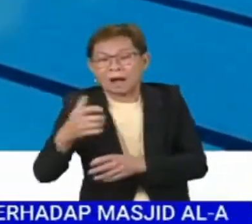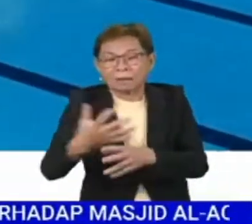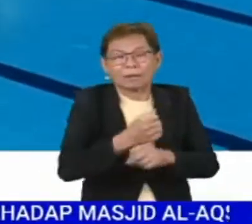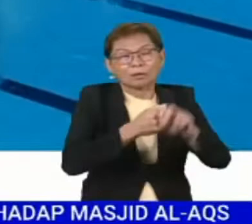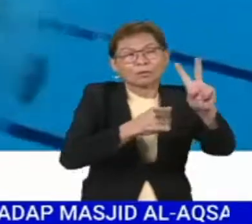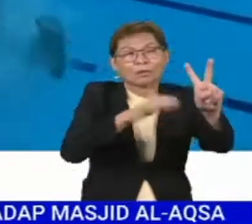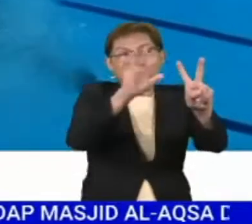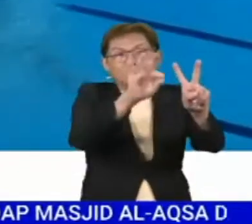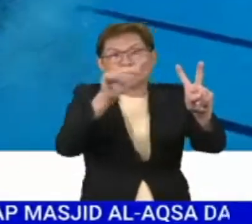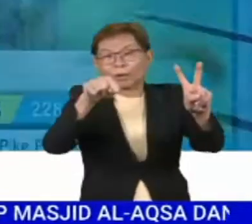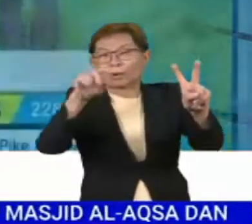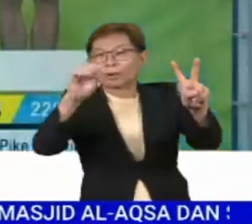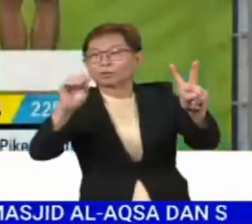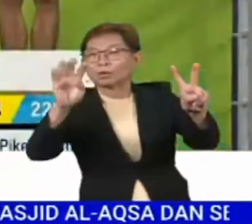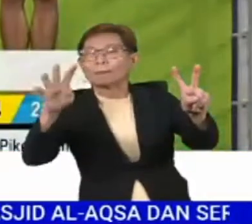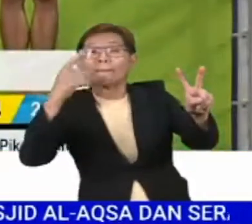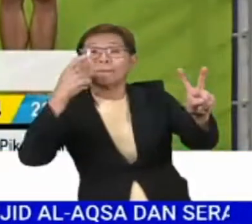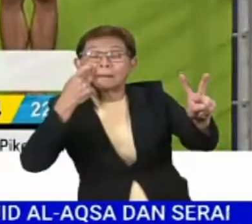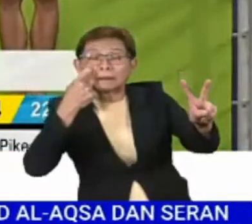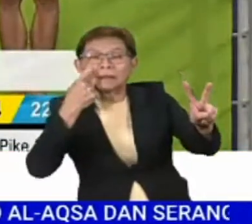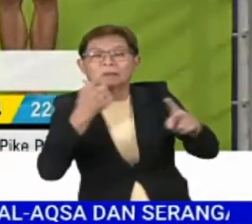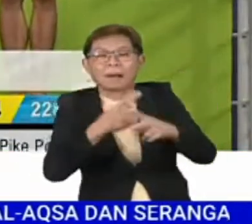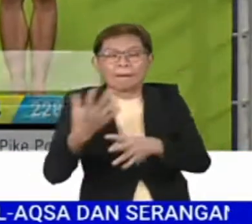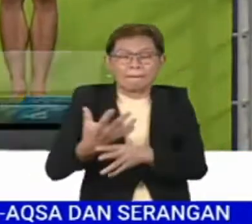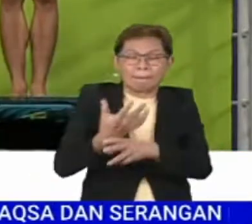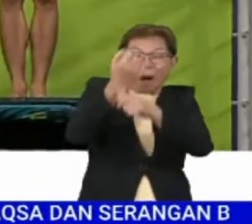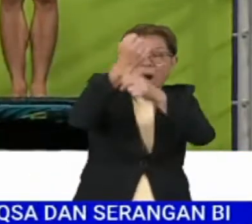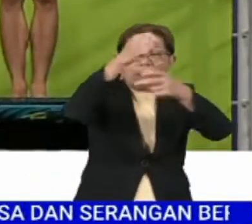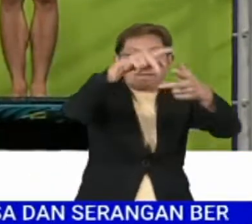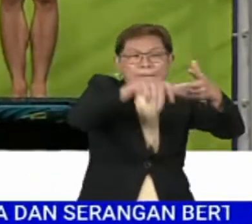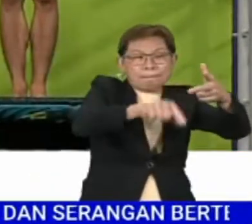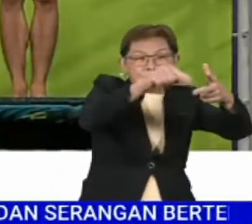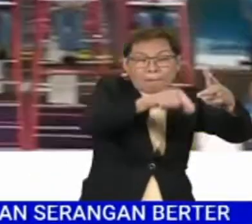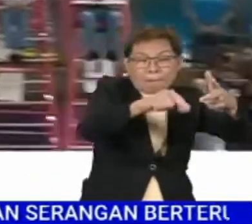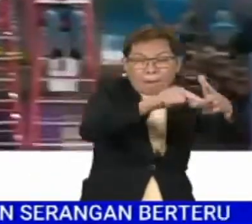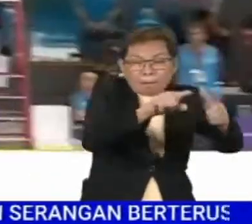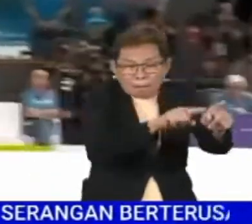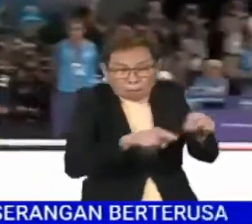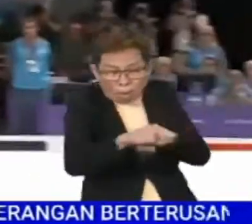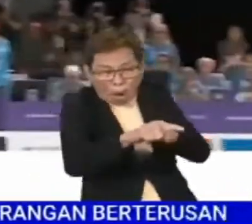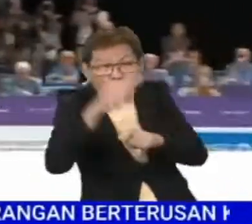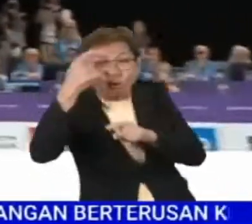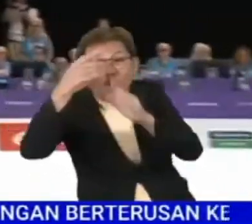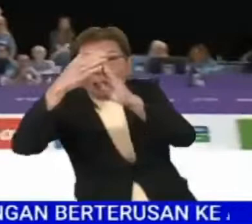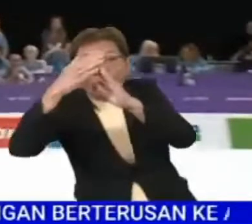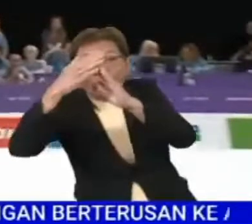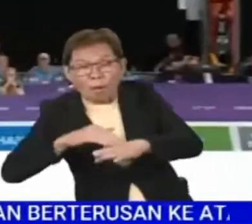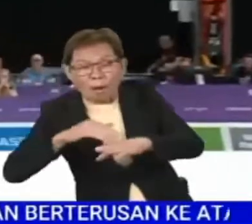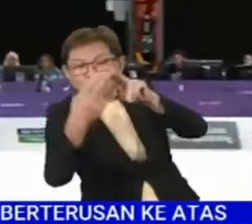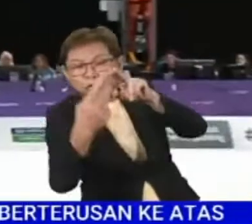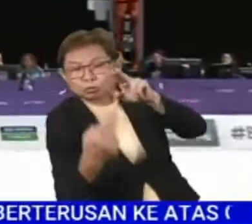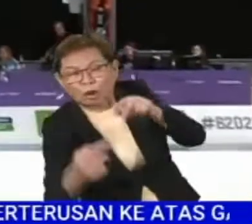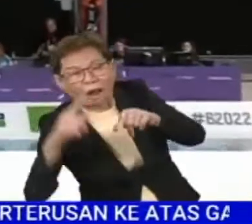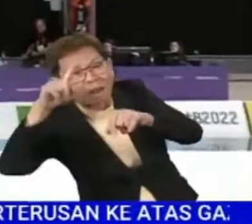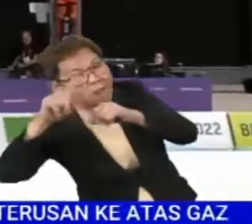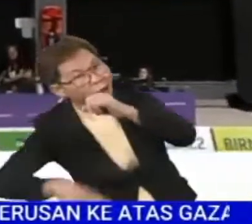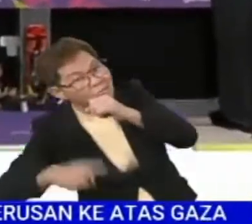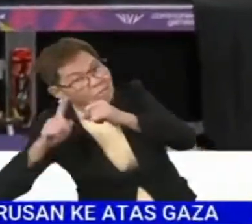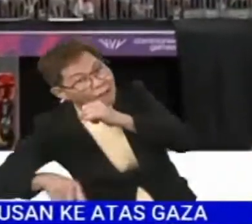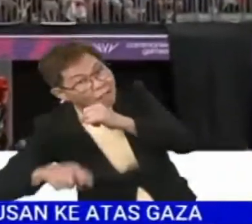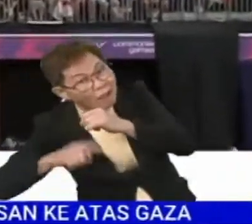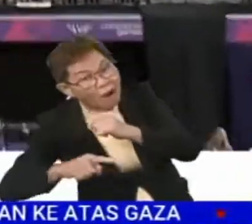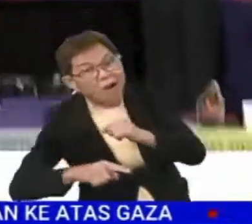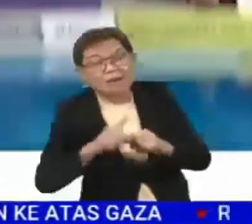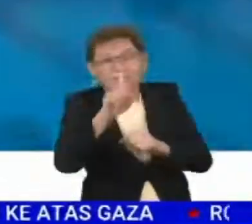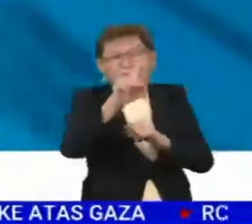299 berbahan kosong empat mata dan memerangi Gangsta dengan meminta segan dengan tuan rumah pada terjunan terakhir satu lagi